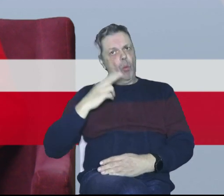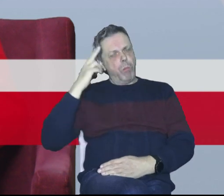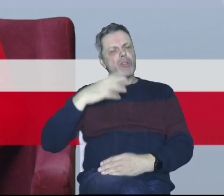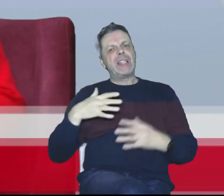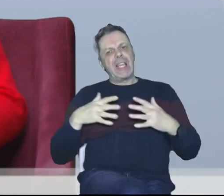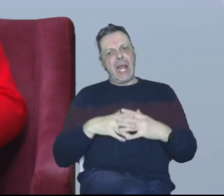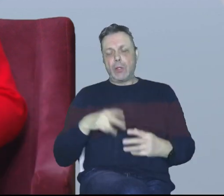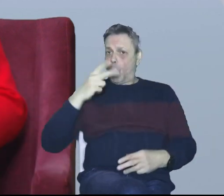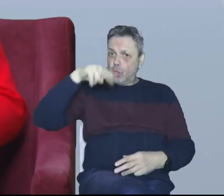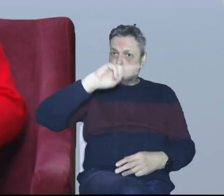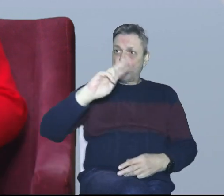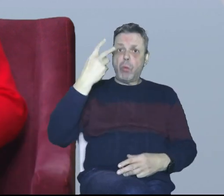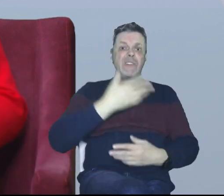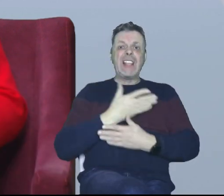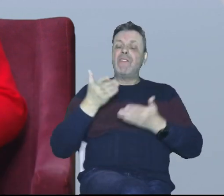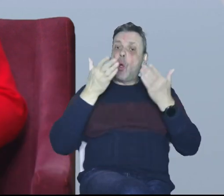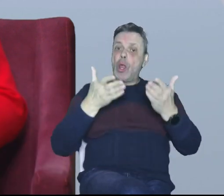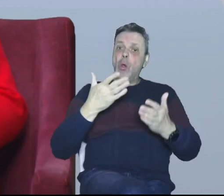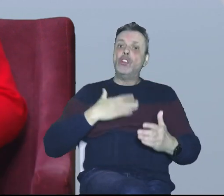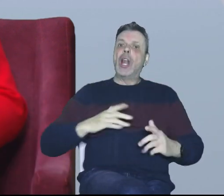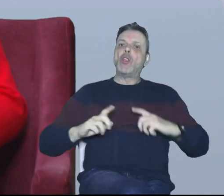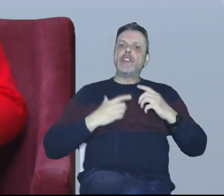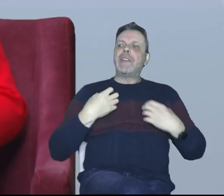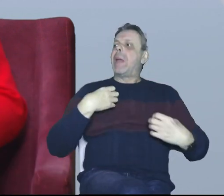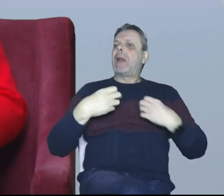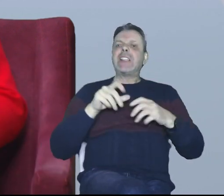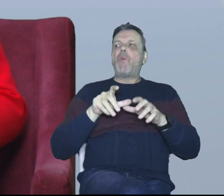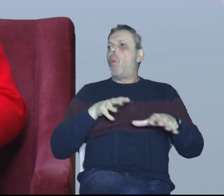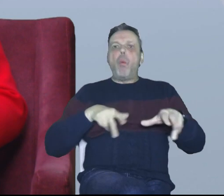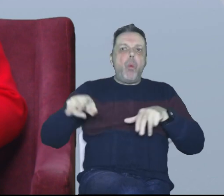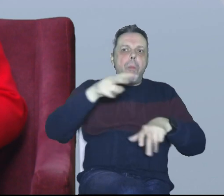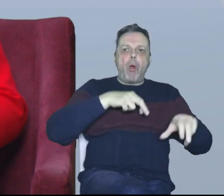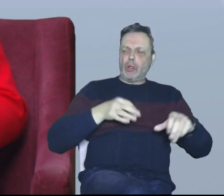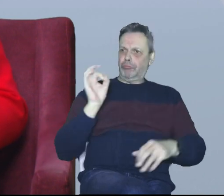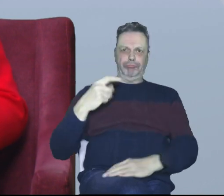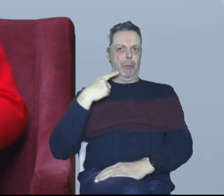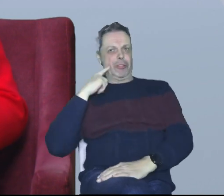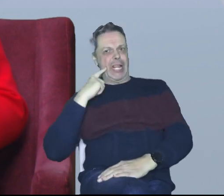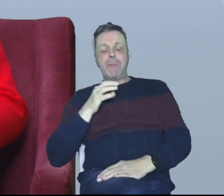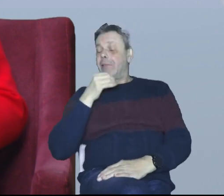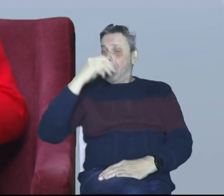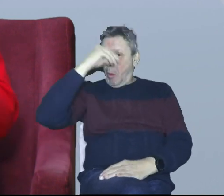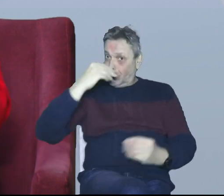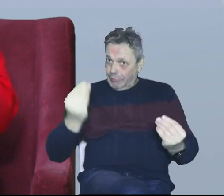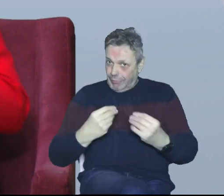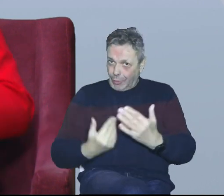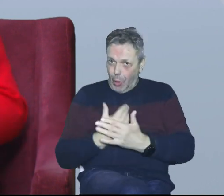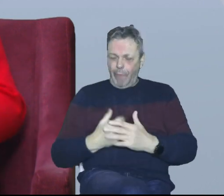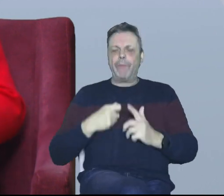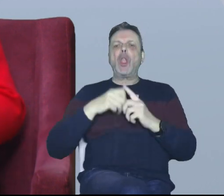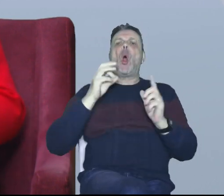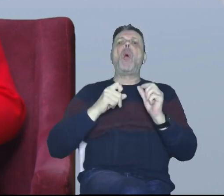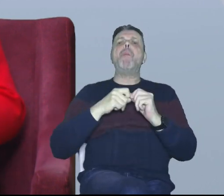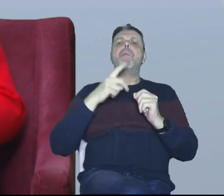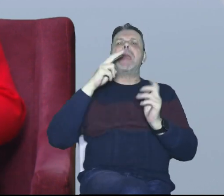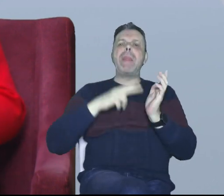žele pobliže upoznati grad. U šetnju su pozvani svi oni koji žele doživjeti predstavu u pokretu. Dobro se nasmijati, ali i naučiti nešto